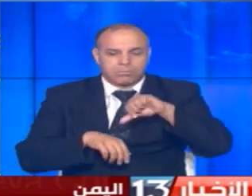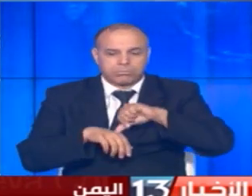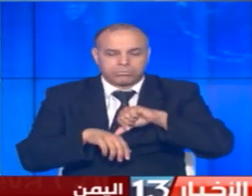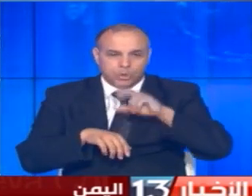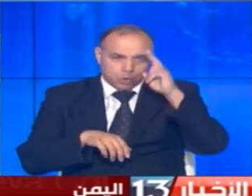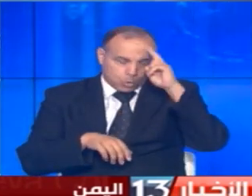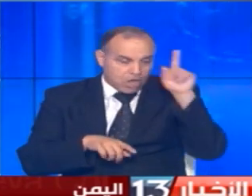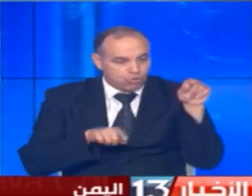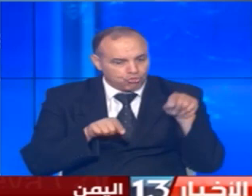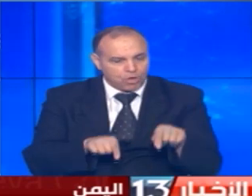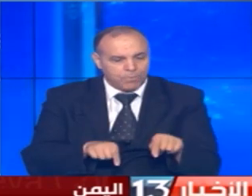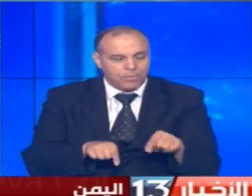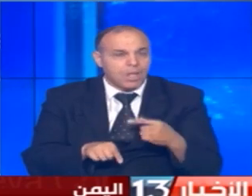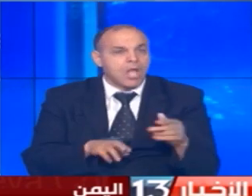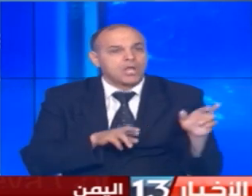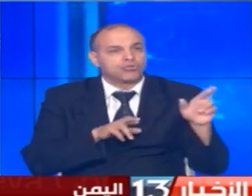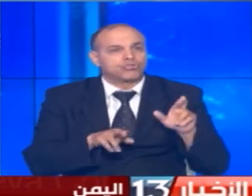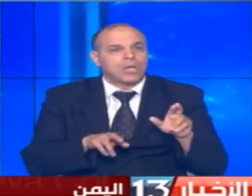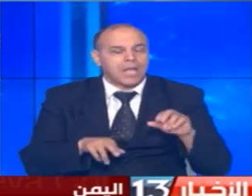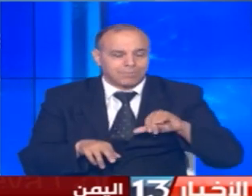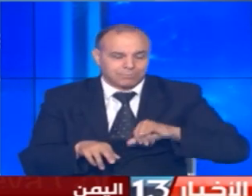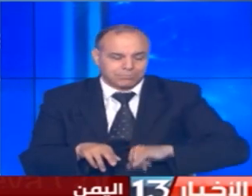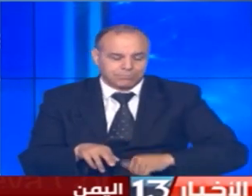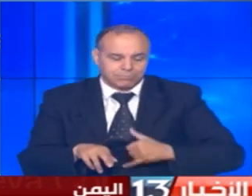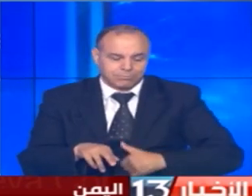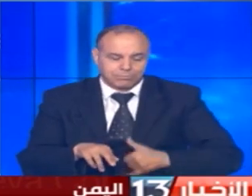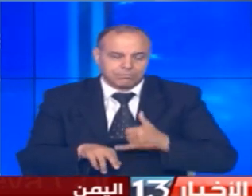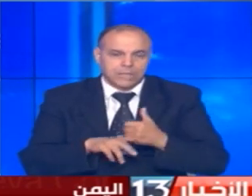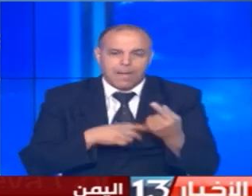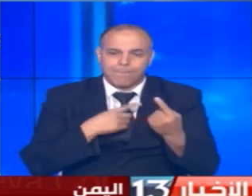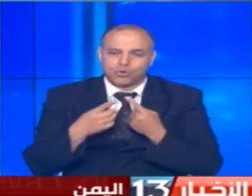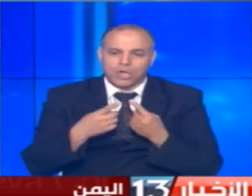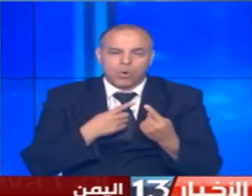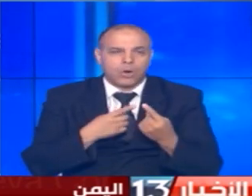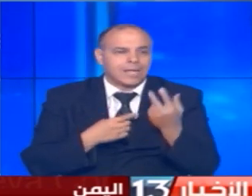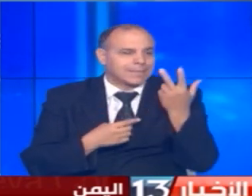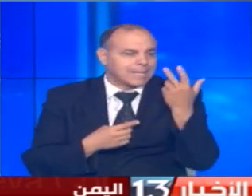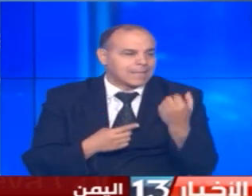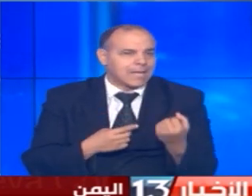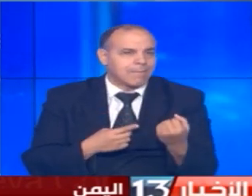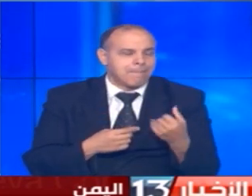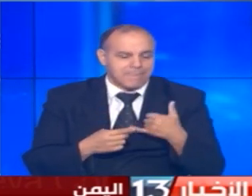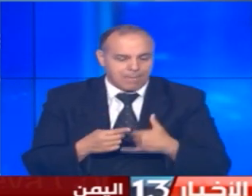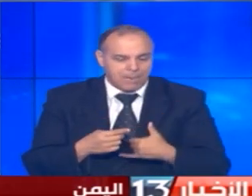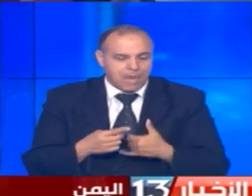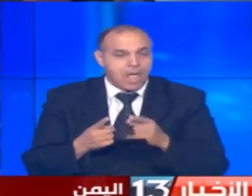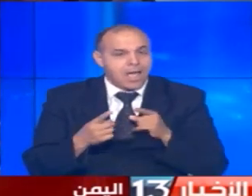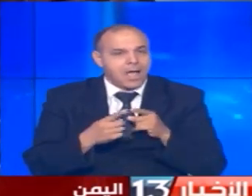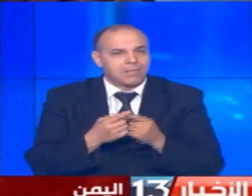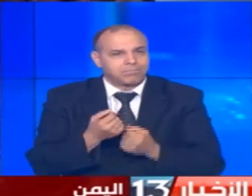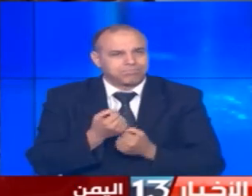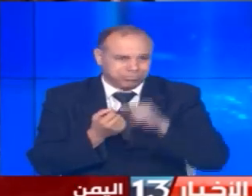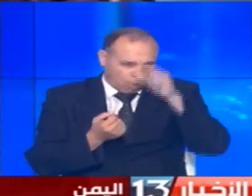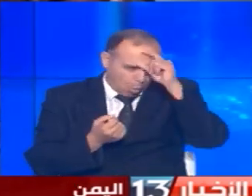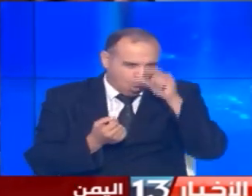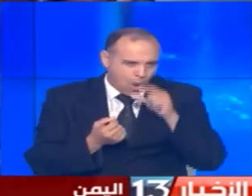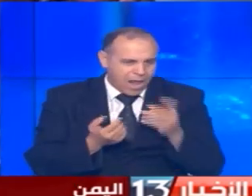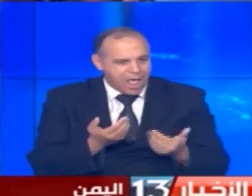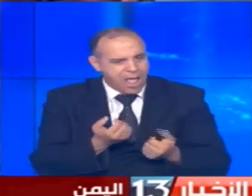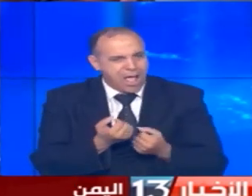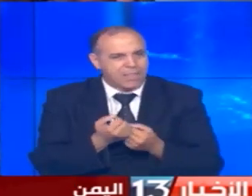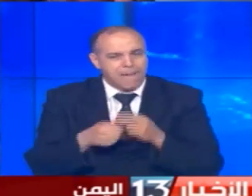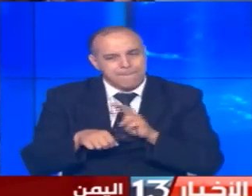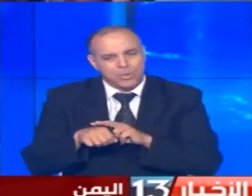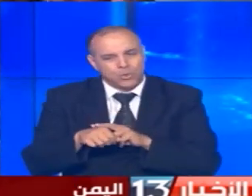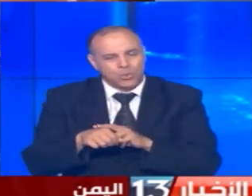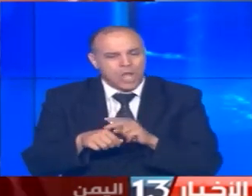السعودية الرياض قادما من صنعاء بعد جولة مشاورات استمرت 3 أيام بهدف إقناع الحوثيين بإرسال مندوبين